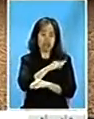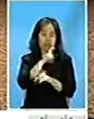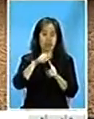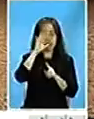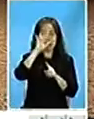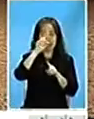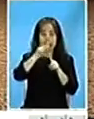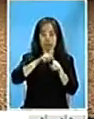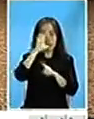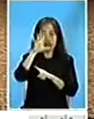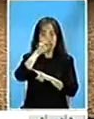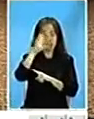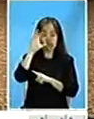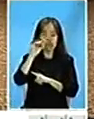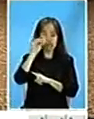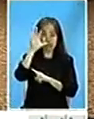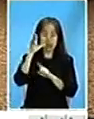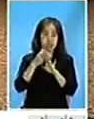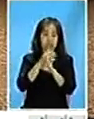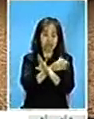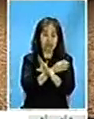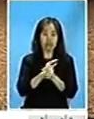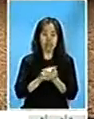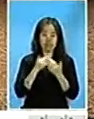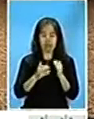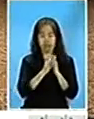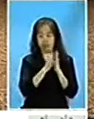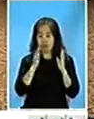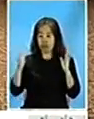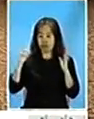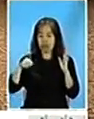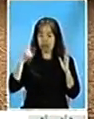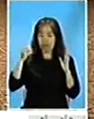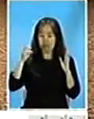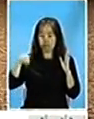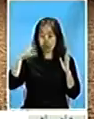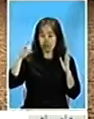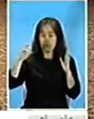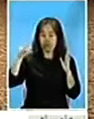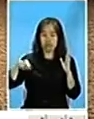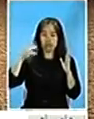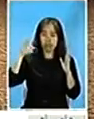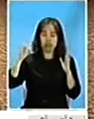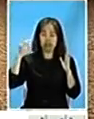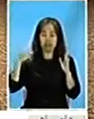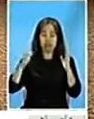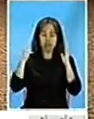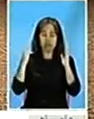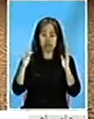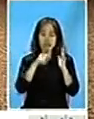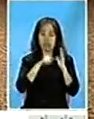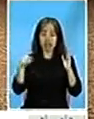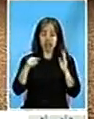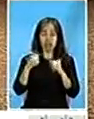ม2555ที่ผ่านมานี่ล่วงเลยมาพฤษภามิถุนากรกฎาสิงหาแล้วนะคะ